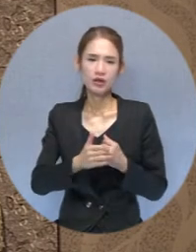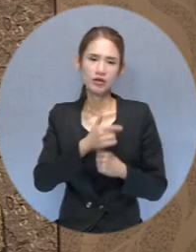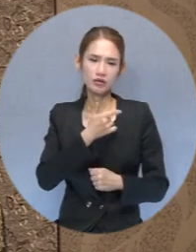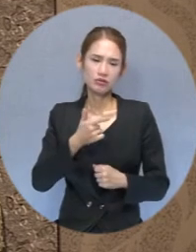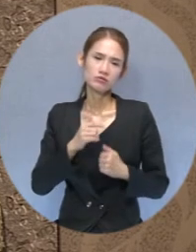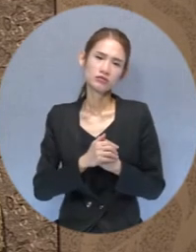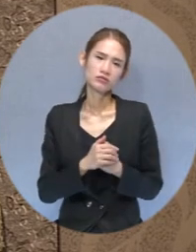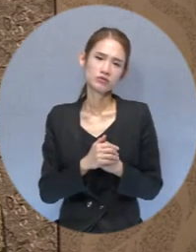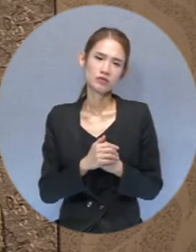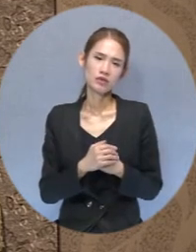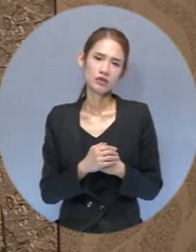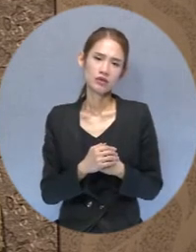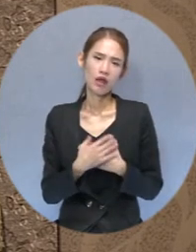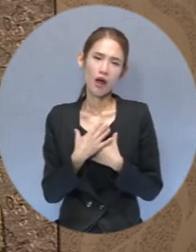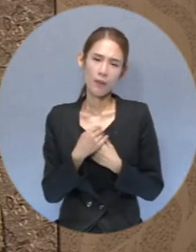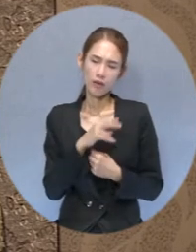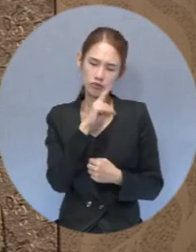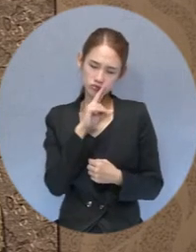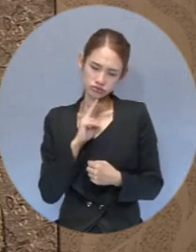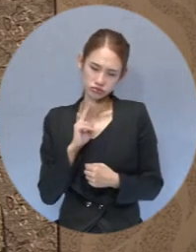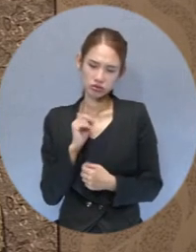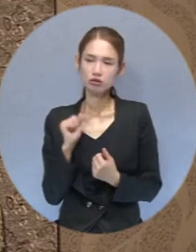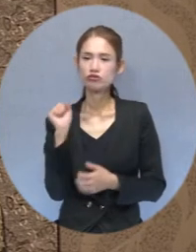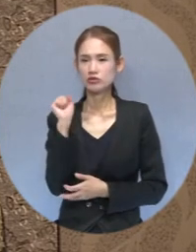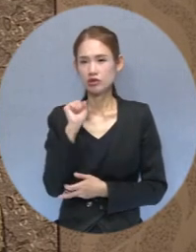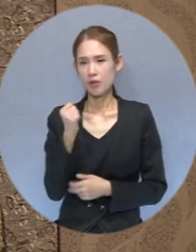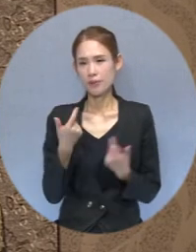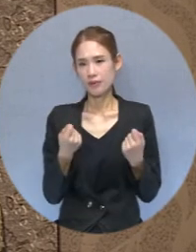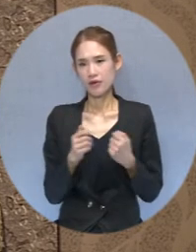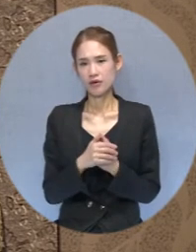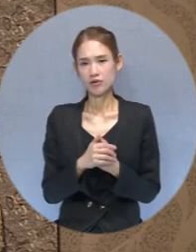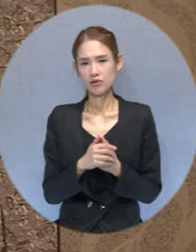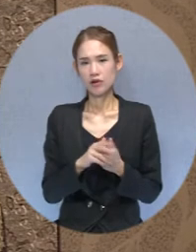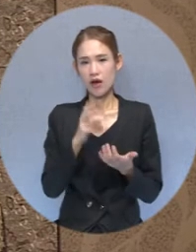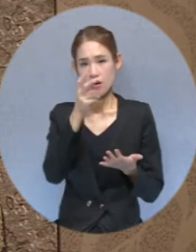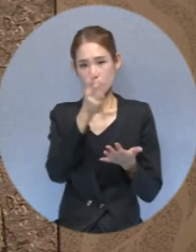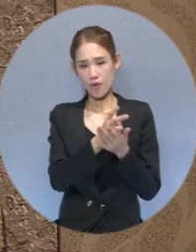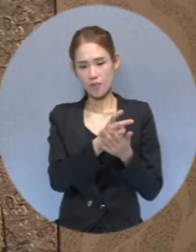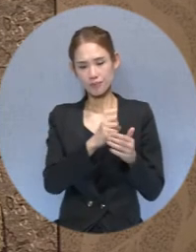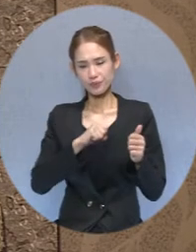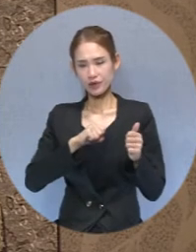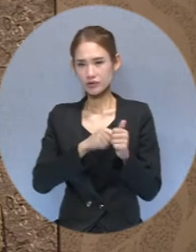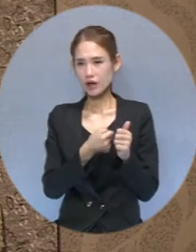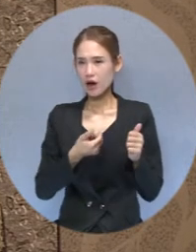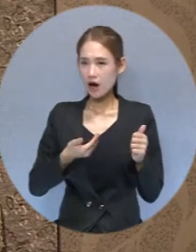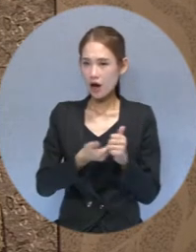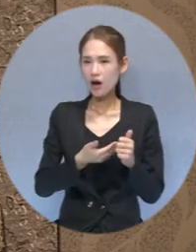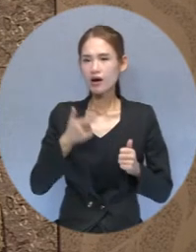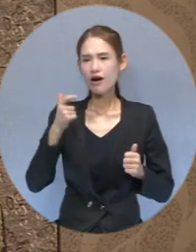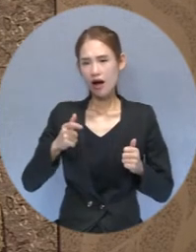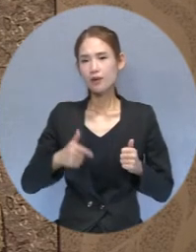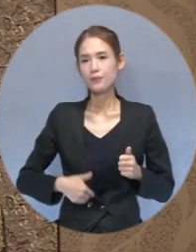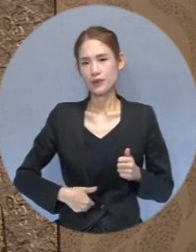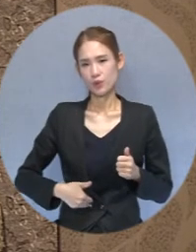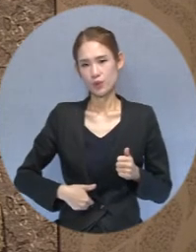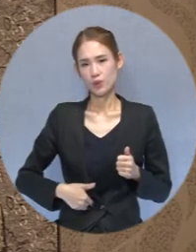좀 우리가 안일한 운전을 하는 경우가 많다라고 보고 좀 법적인 처벌이 강해졌으면 좋겠다. 네. 아무리 안전시설물을 갖다